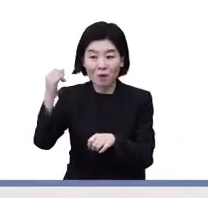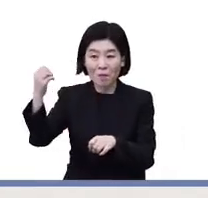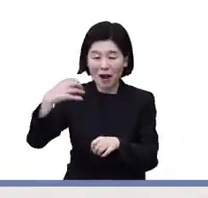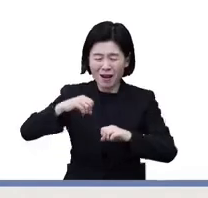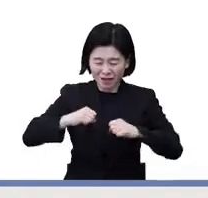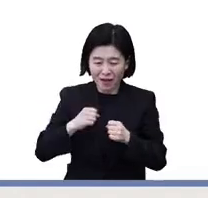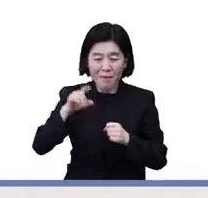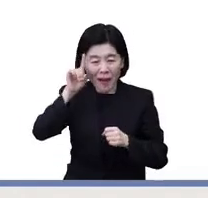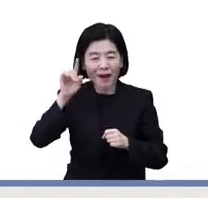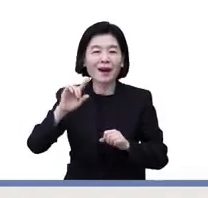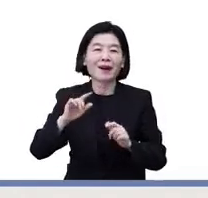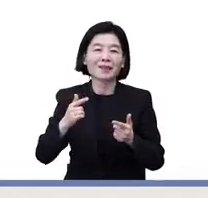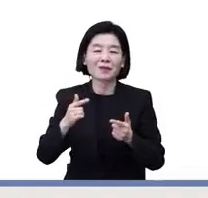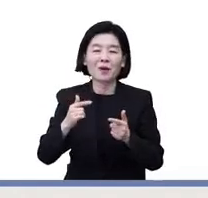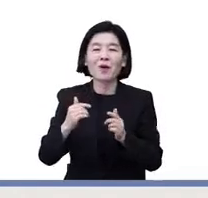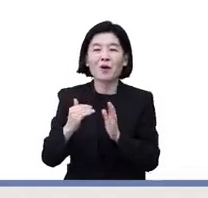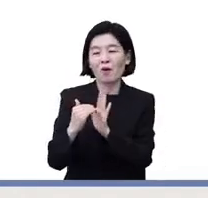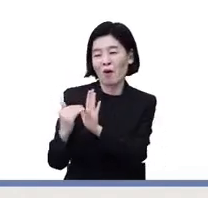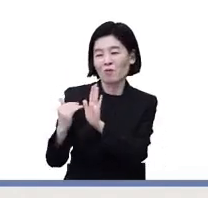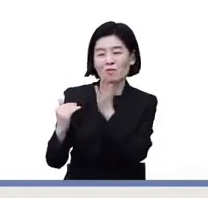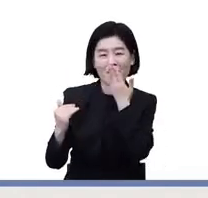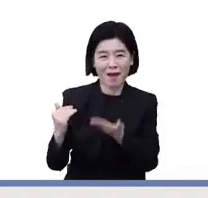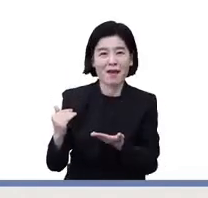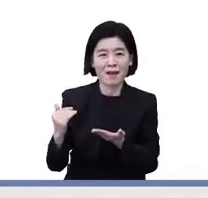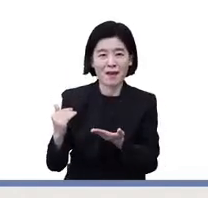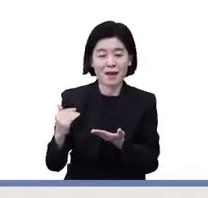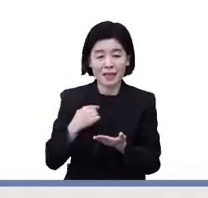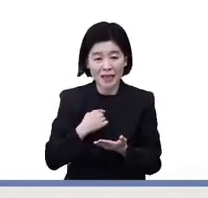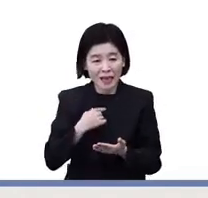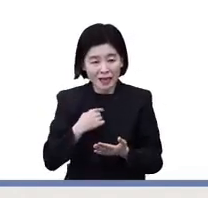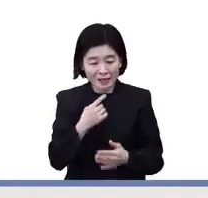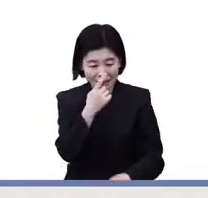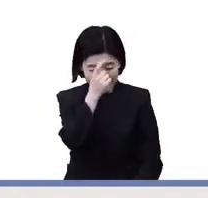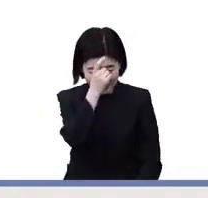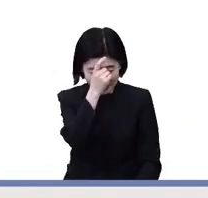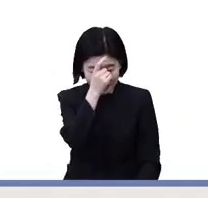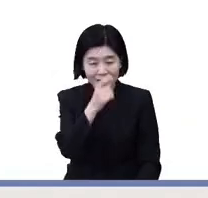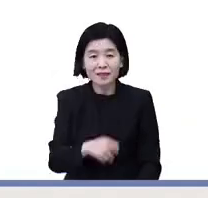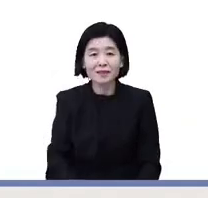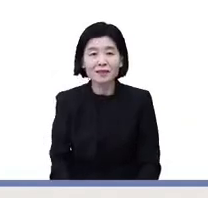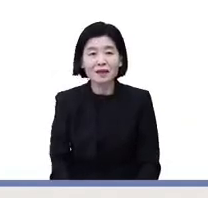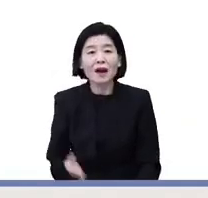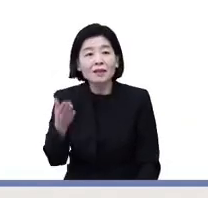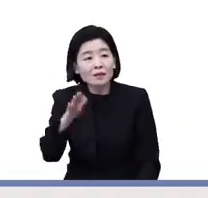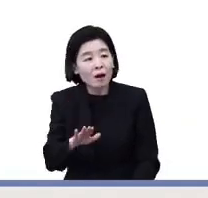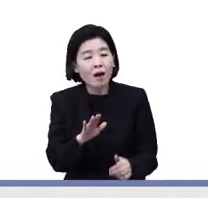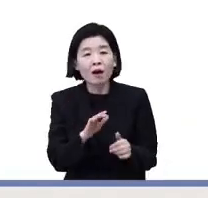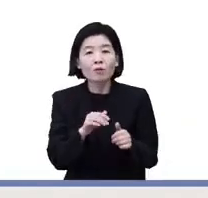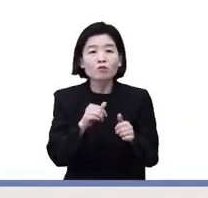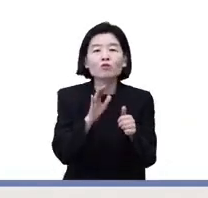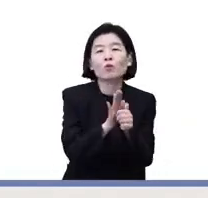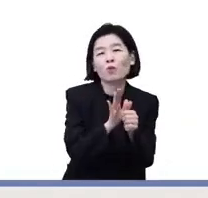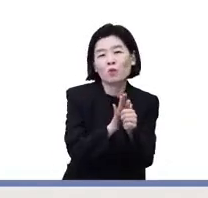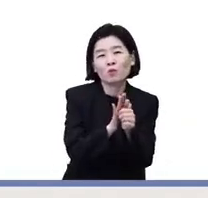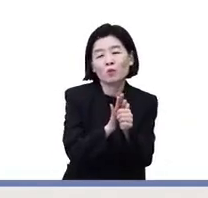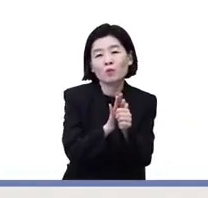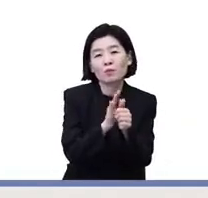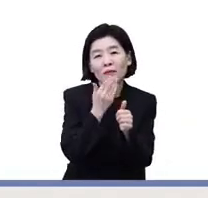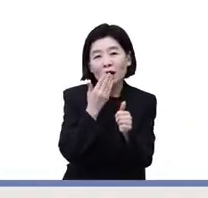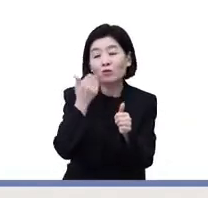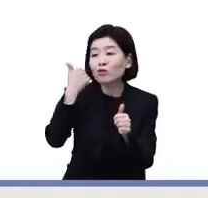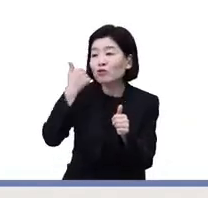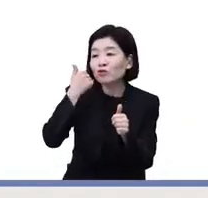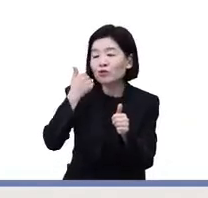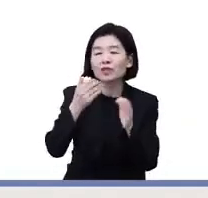부모로부터 독립하고 부모 말을 좀 거부하고 자기 뜻대로 한다고 아무 참고할 사람이 없으면 안 되잖아요. 누굴 주로 참고할까요?